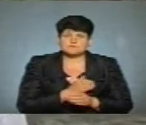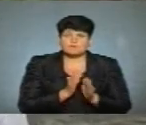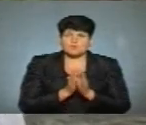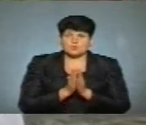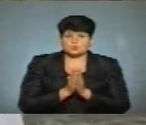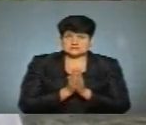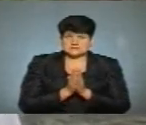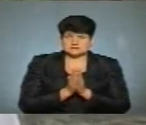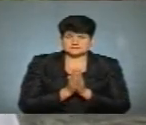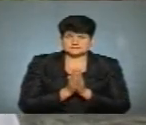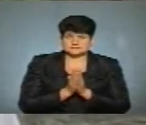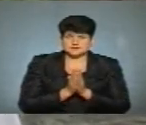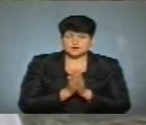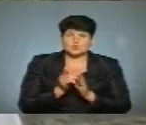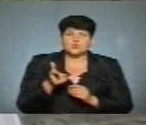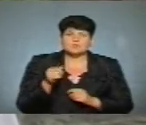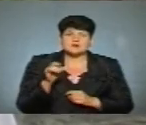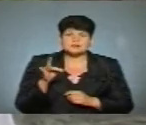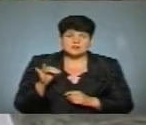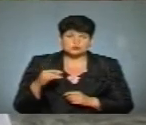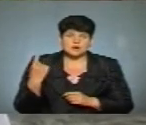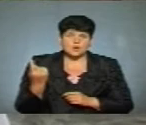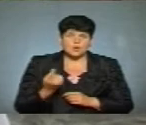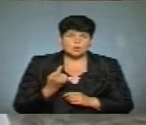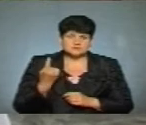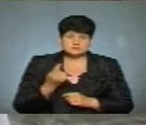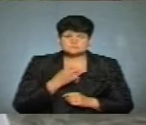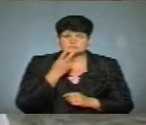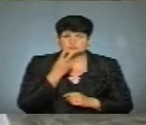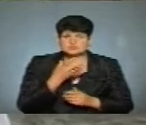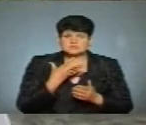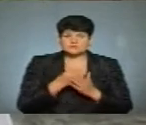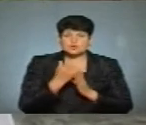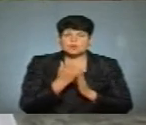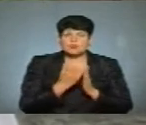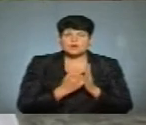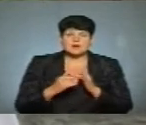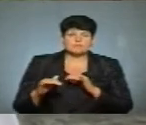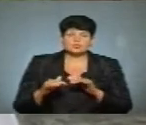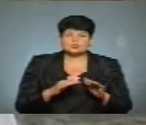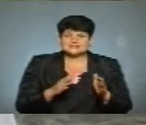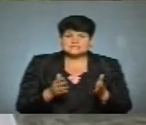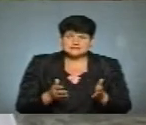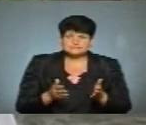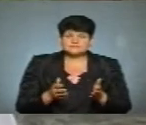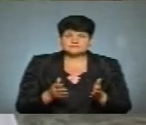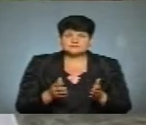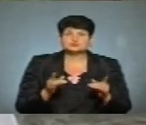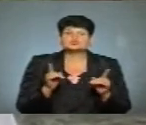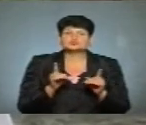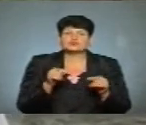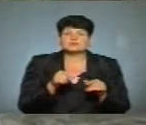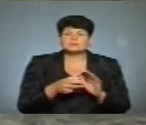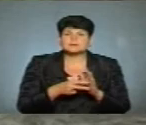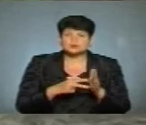попросити губернатора області оприлюднити свою програму дій, власне, що він